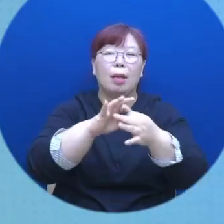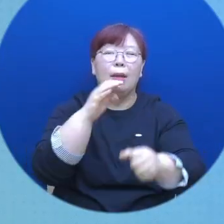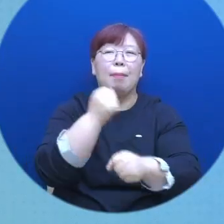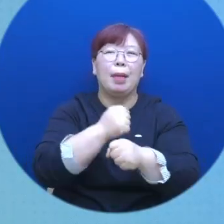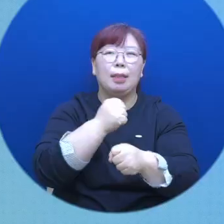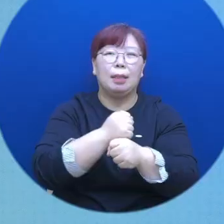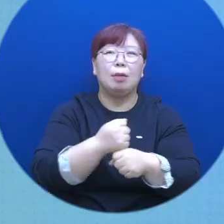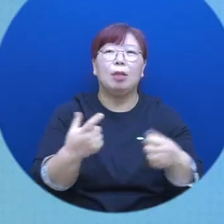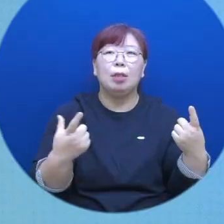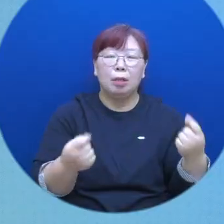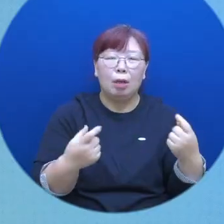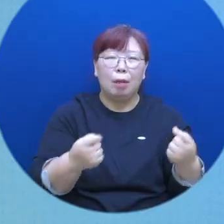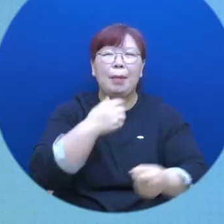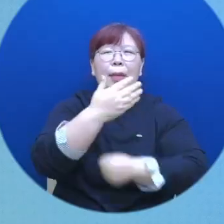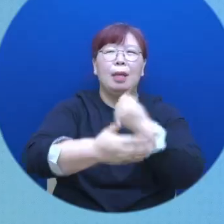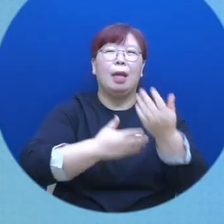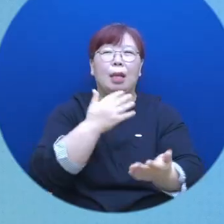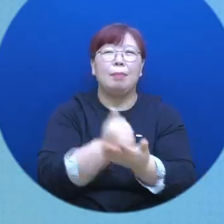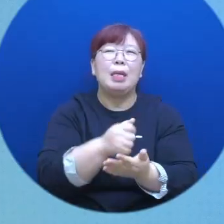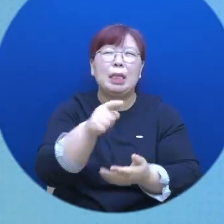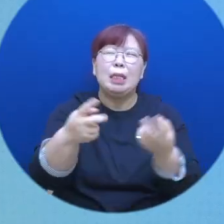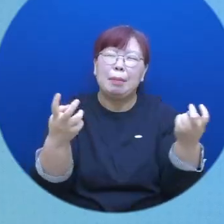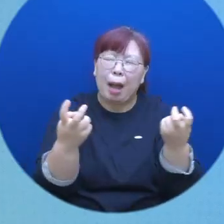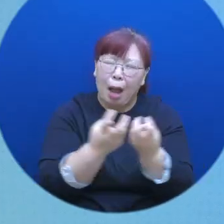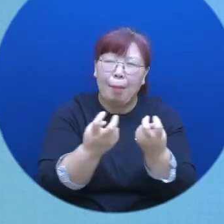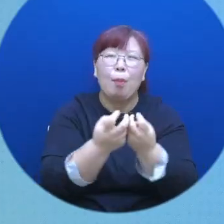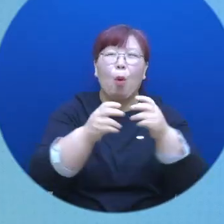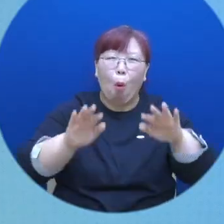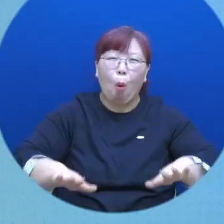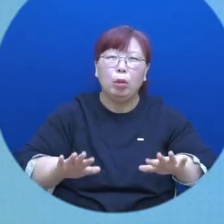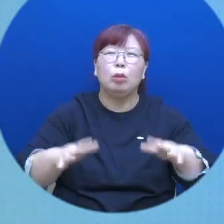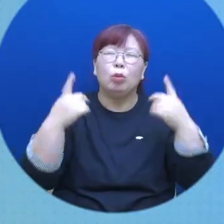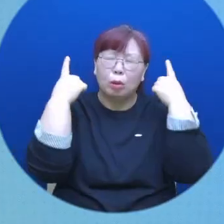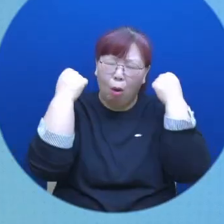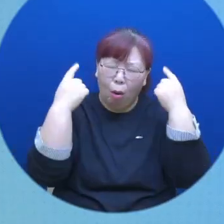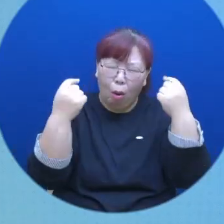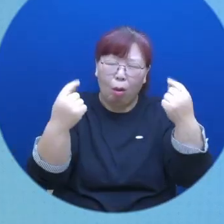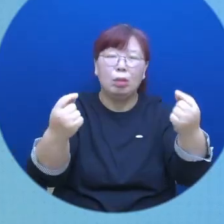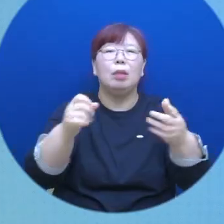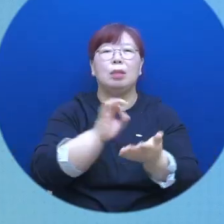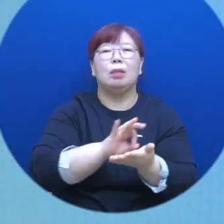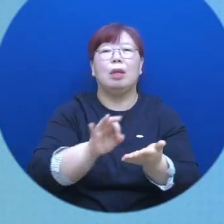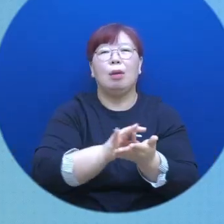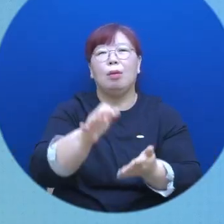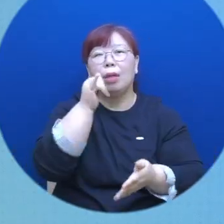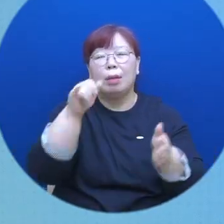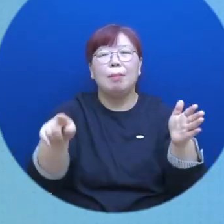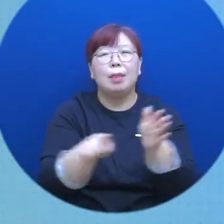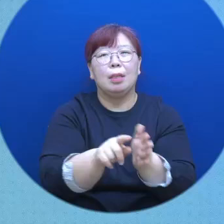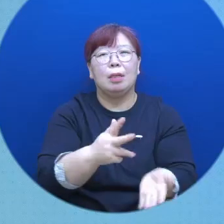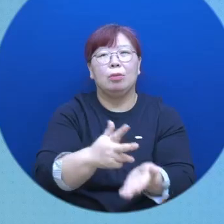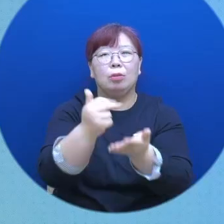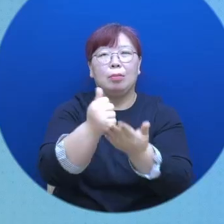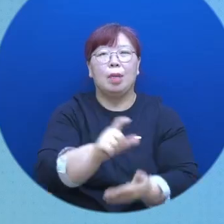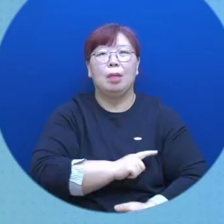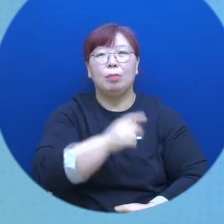데려가게 하듯 하나님은 그 방법을 오늘도 사용하고 있다. 믿으시기를 주의 이름으로